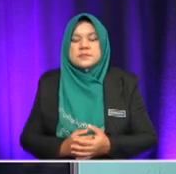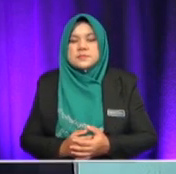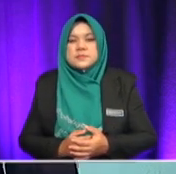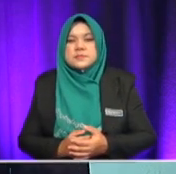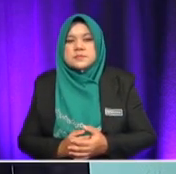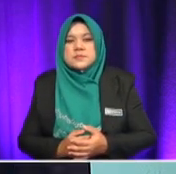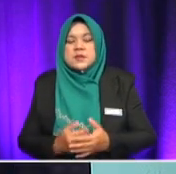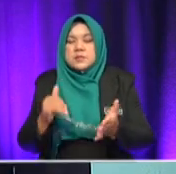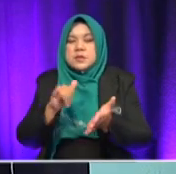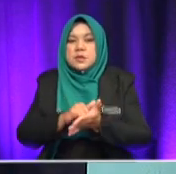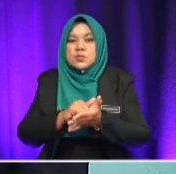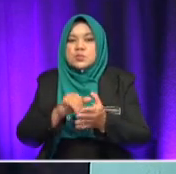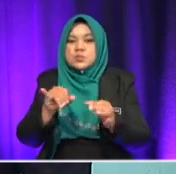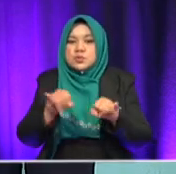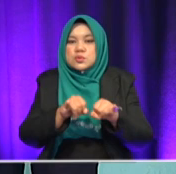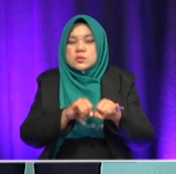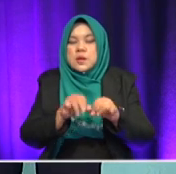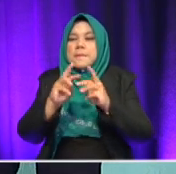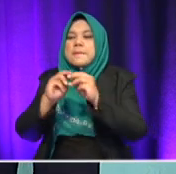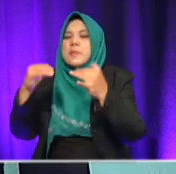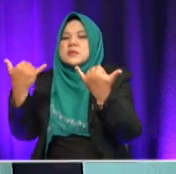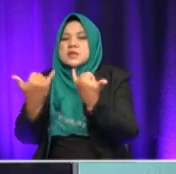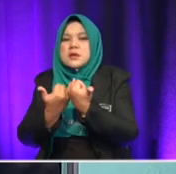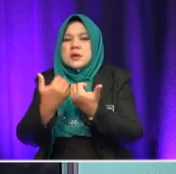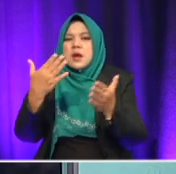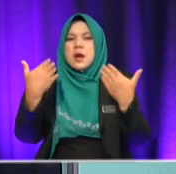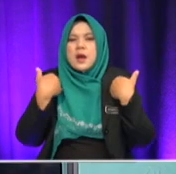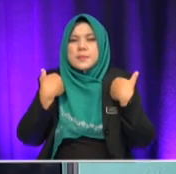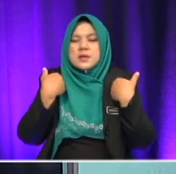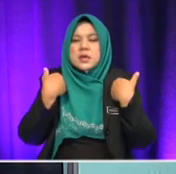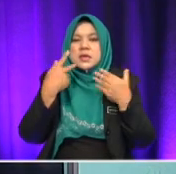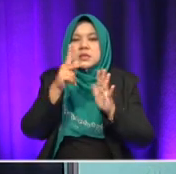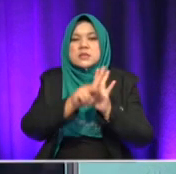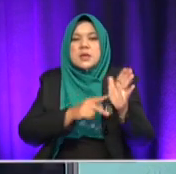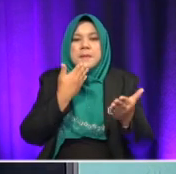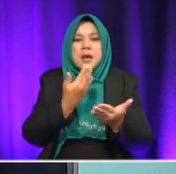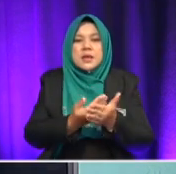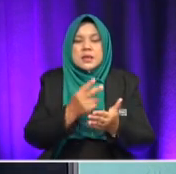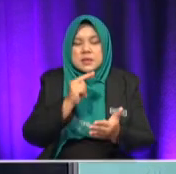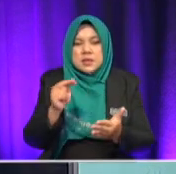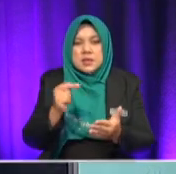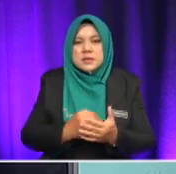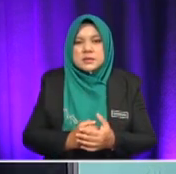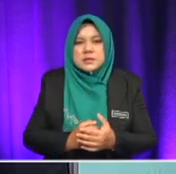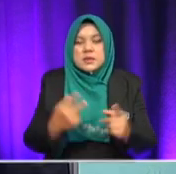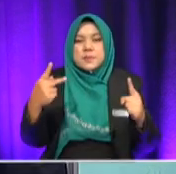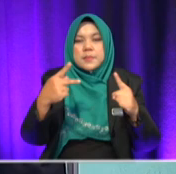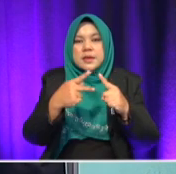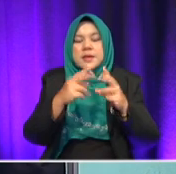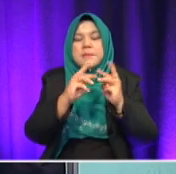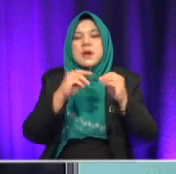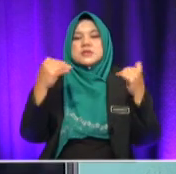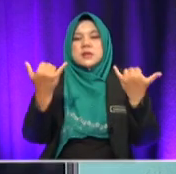begitu juga Bagaimana pula dengan masyarakat apa kesan apa tuh hikmah kebaikan hikmah dia kepada masyarakat